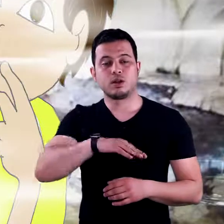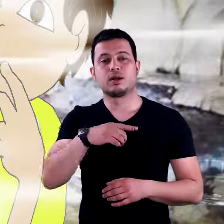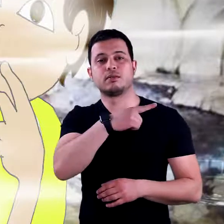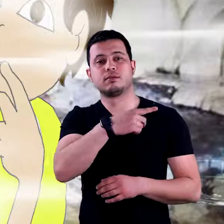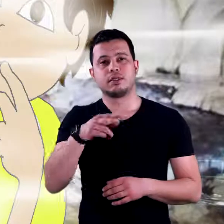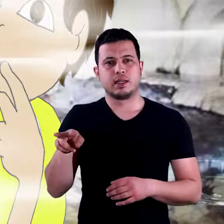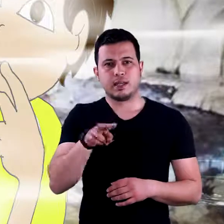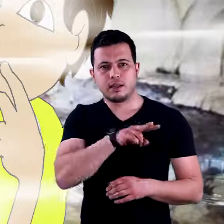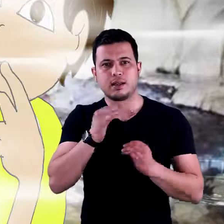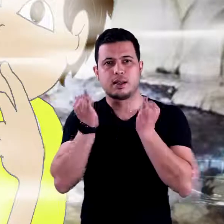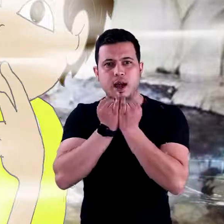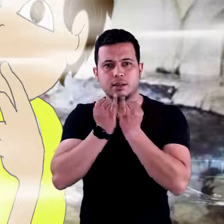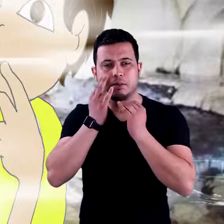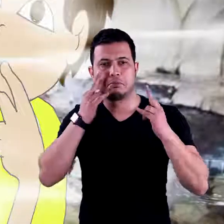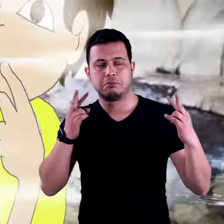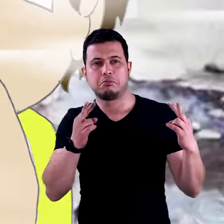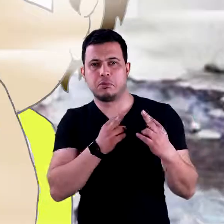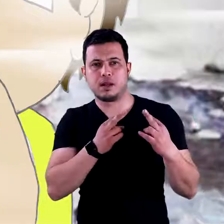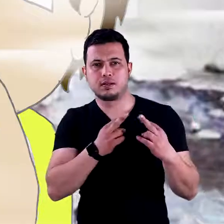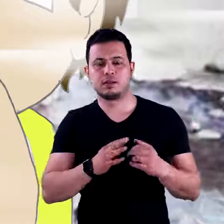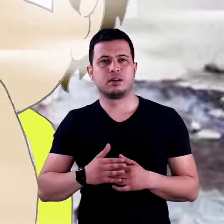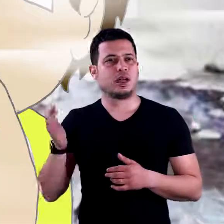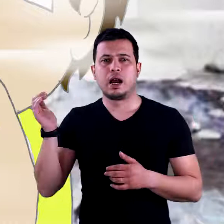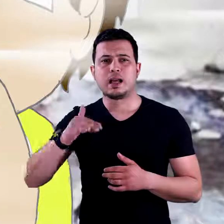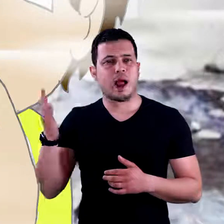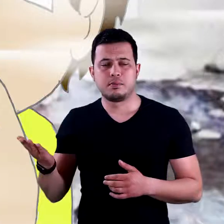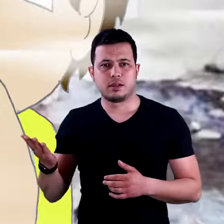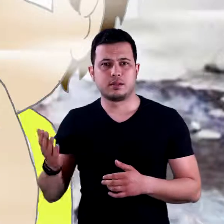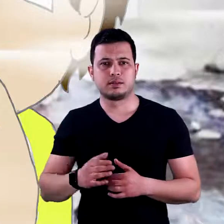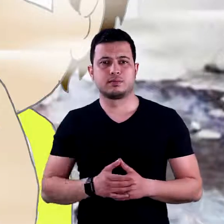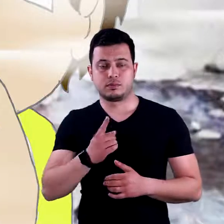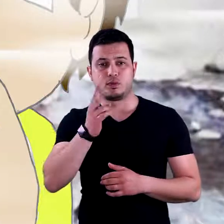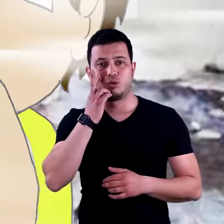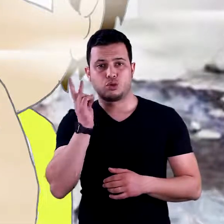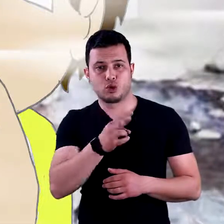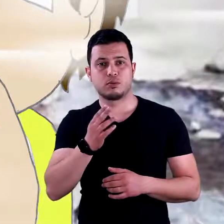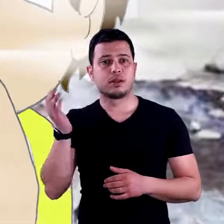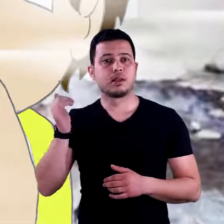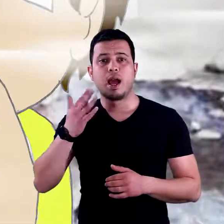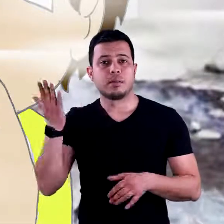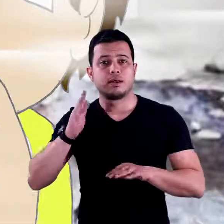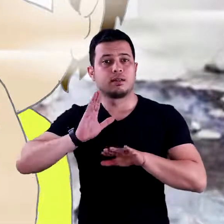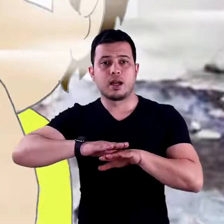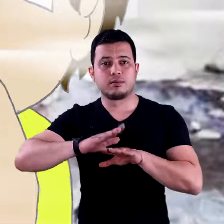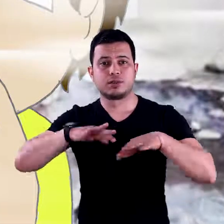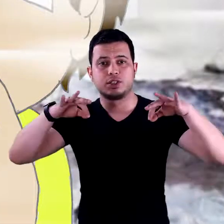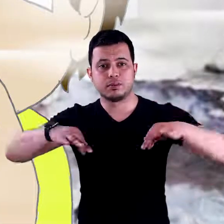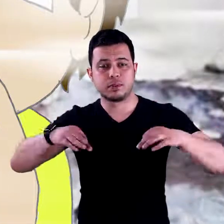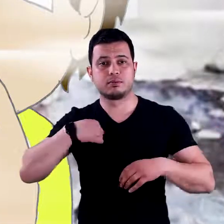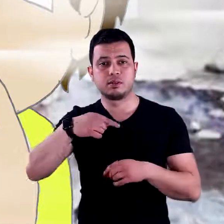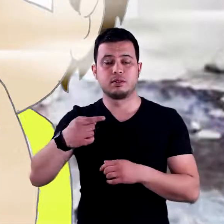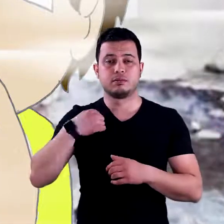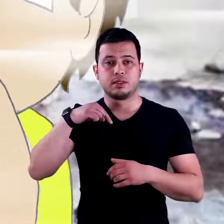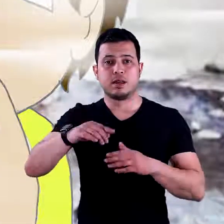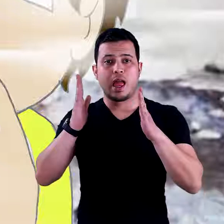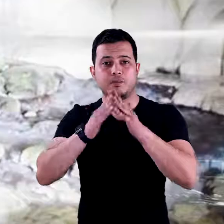korkuyla birbirlerine baktı. Gelmedi işte Bilge Horoz. Gördün mü? Ne yapacağız şimdi? Nasıl geri